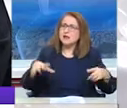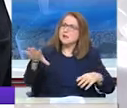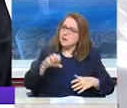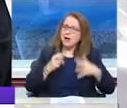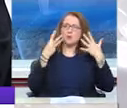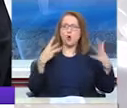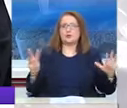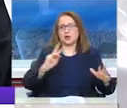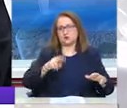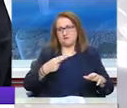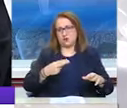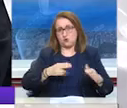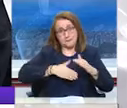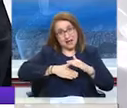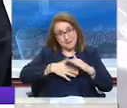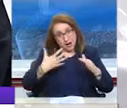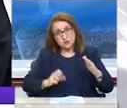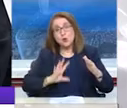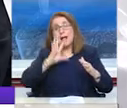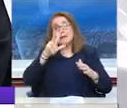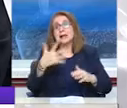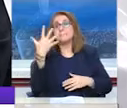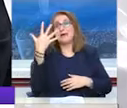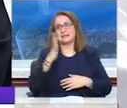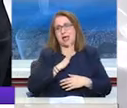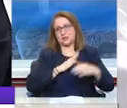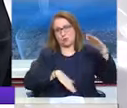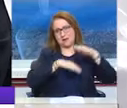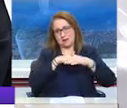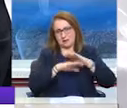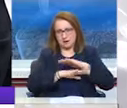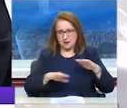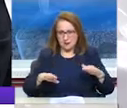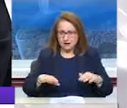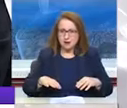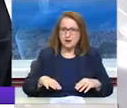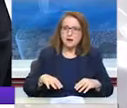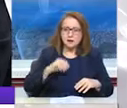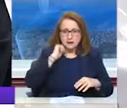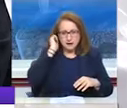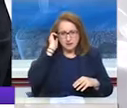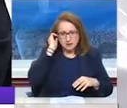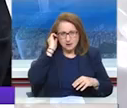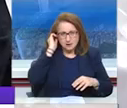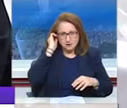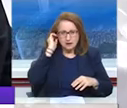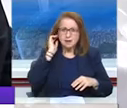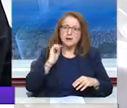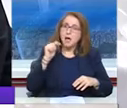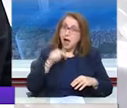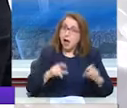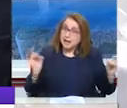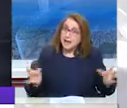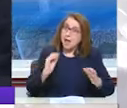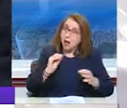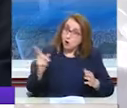5 άτομα. Προϋπόθεση η επιχείρηση ή αυτοαπασχολούμενος να είναι ενεργός και να μην έχει κάνει μηδενική περιοδική δήλωση ΦΠΑ τους προηγούμενους 6